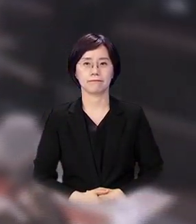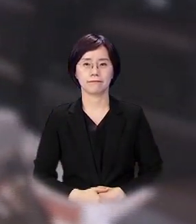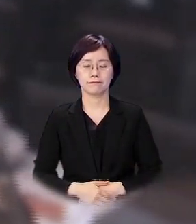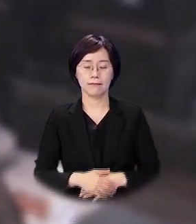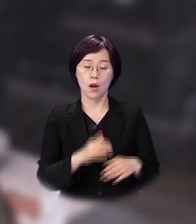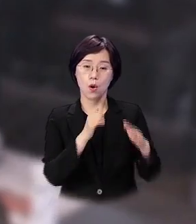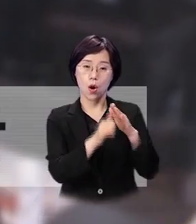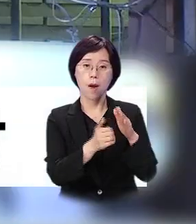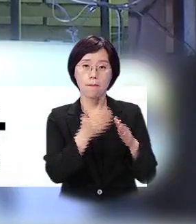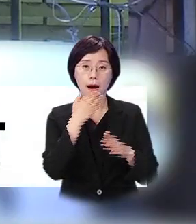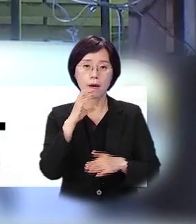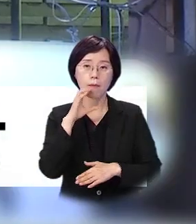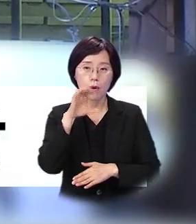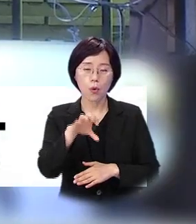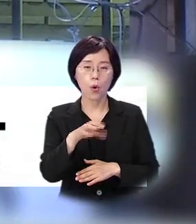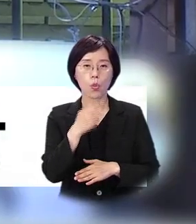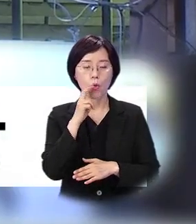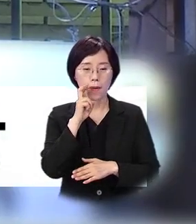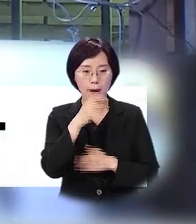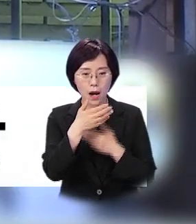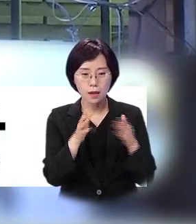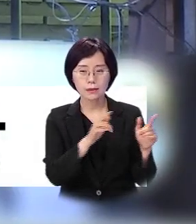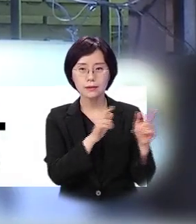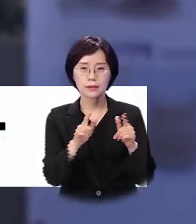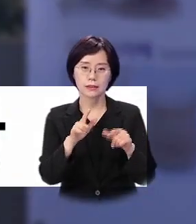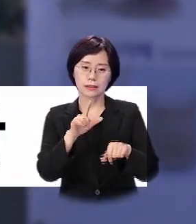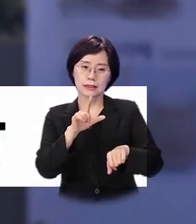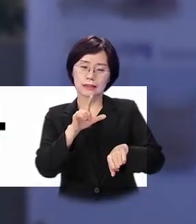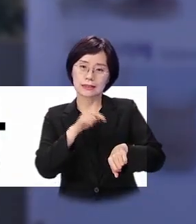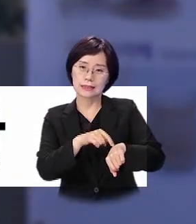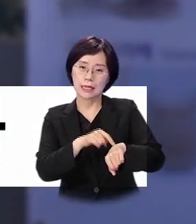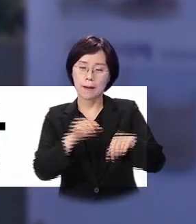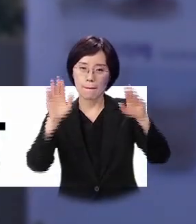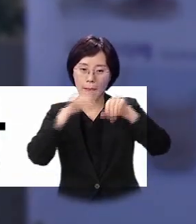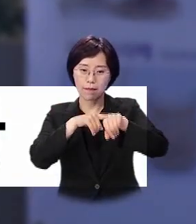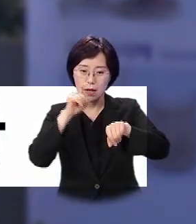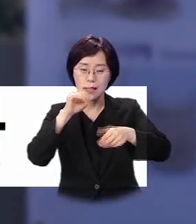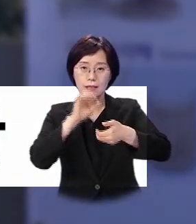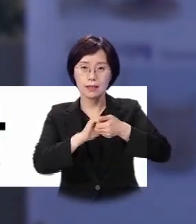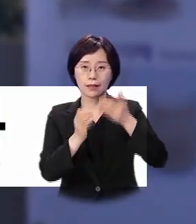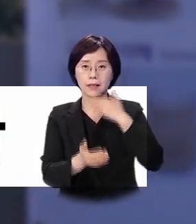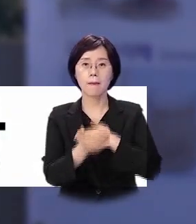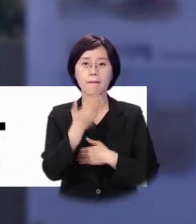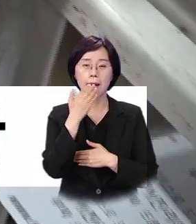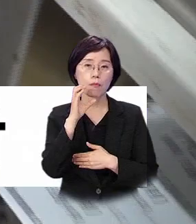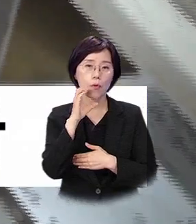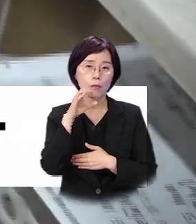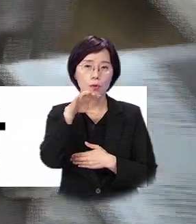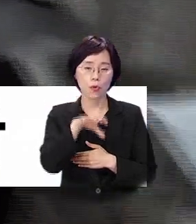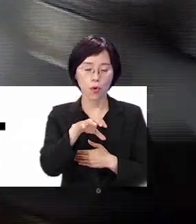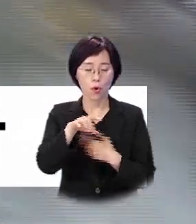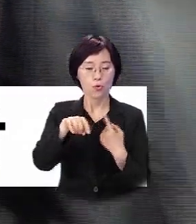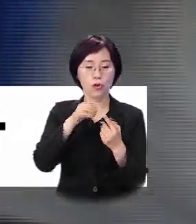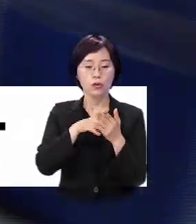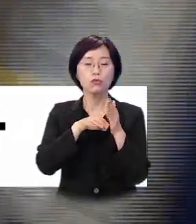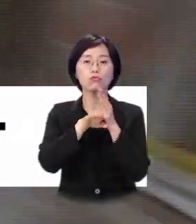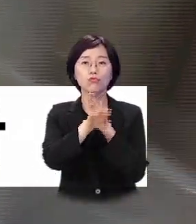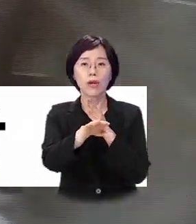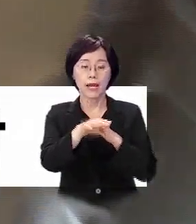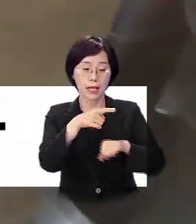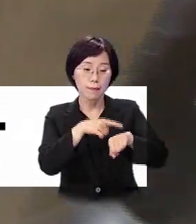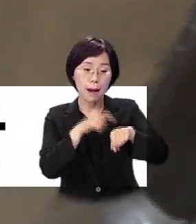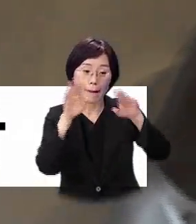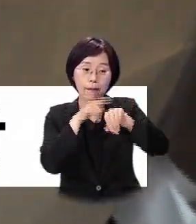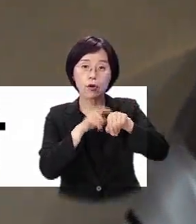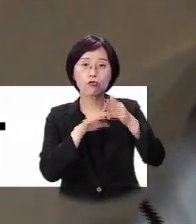유흥시설과 식당, 카페, 놀이연습장의 운영시간은 밤 11시까지로 제한되지만 식당과 카페의 경우 운영시간 이후에도 배달